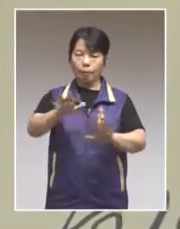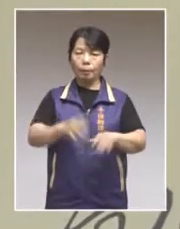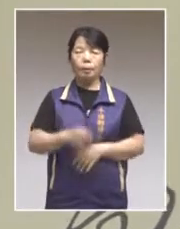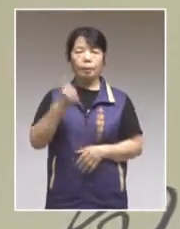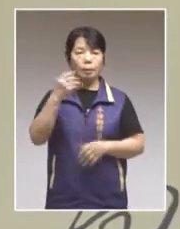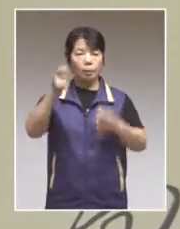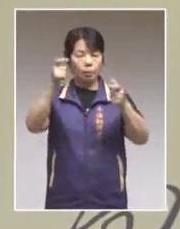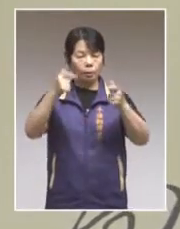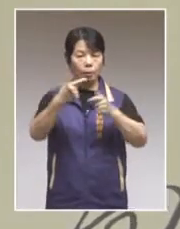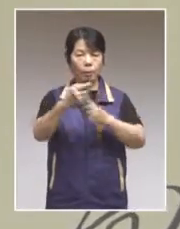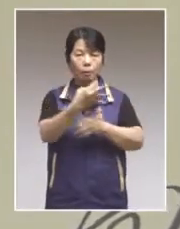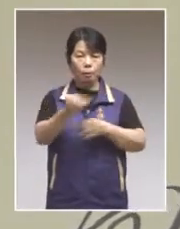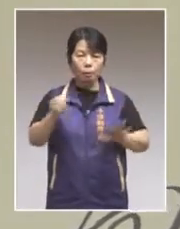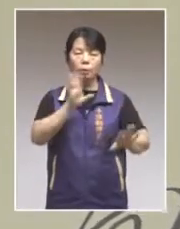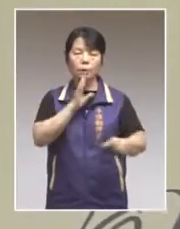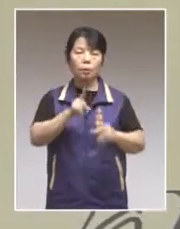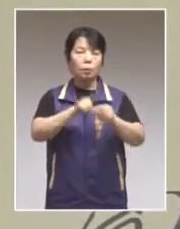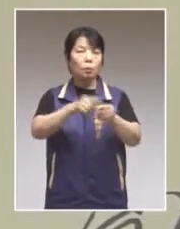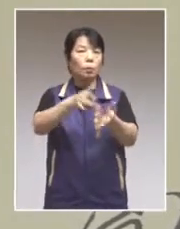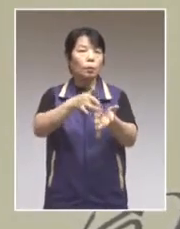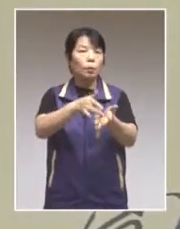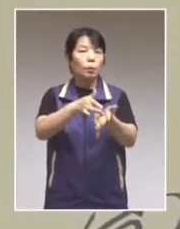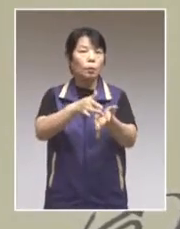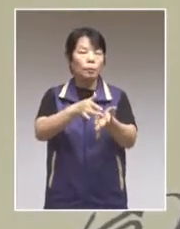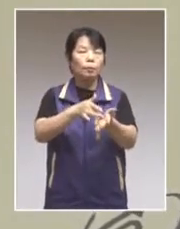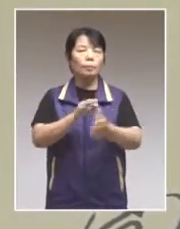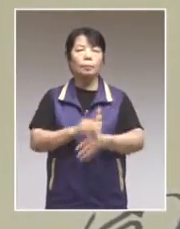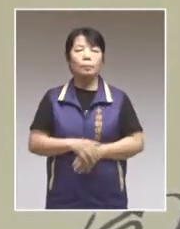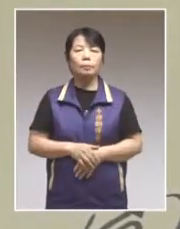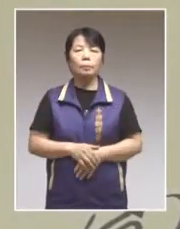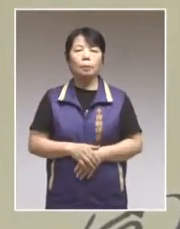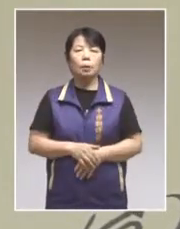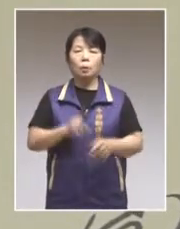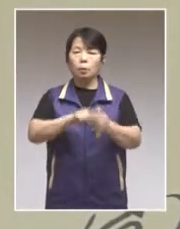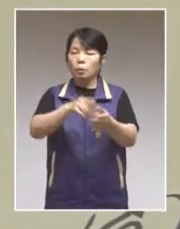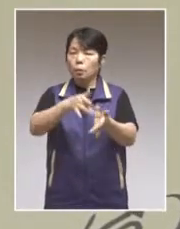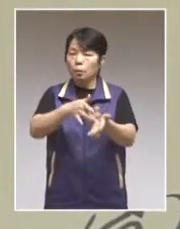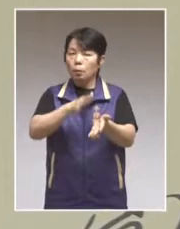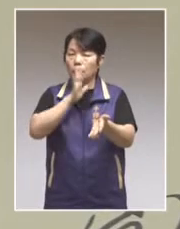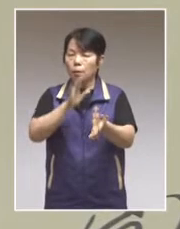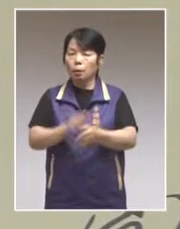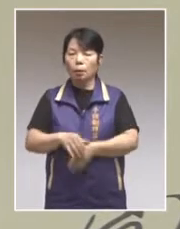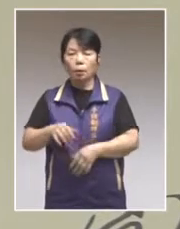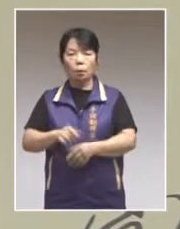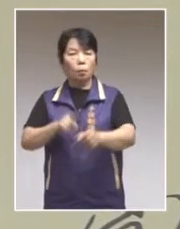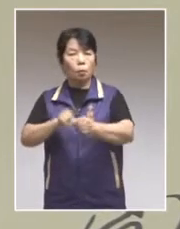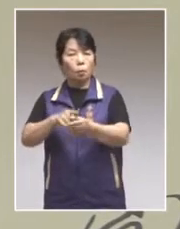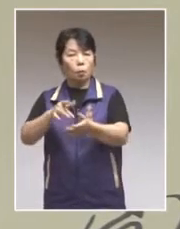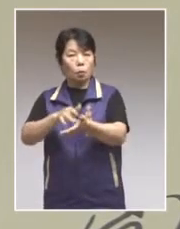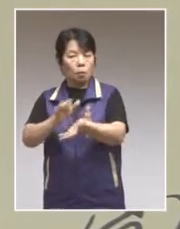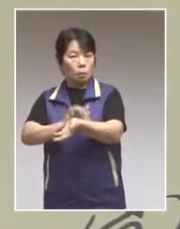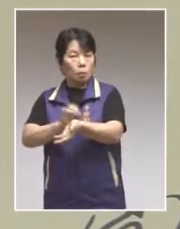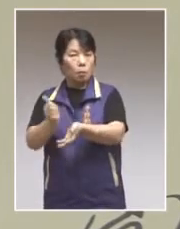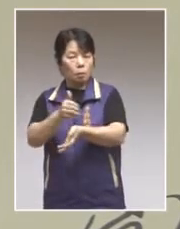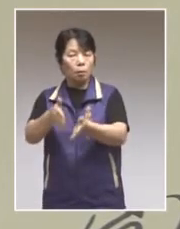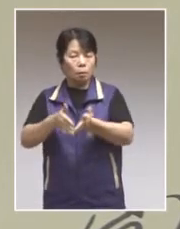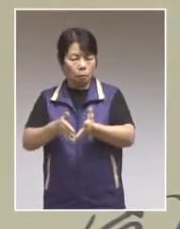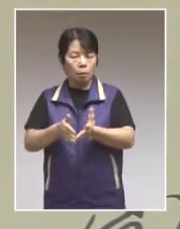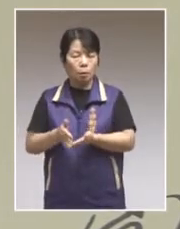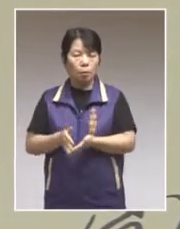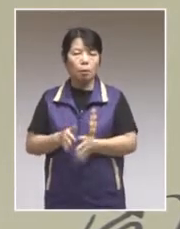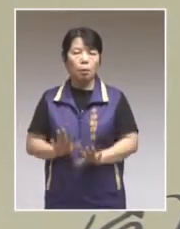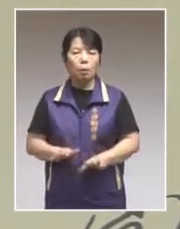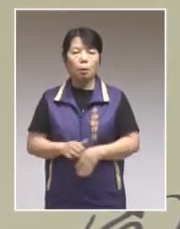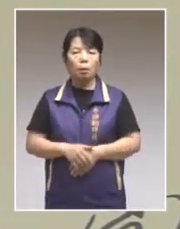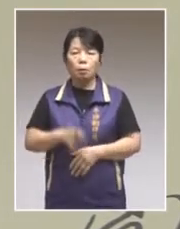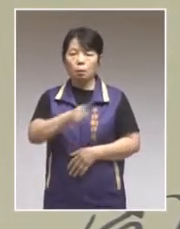本身是属于中药里面的处方用药，处方用药意思就是说要中医师开出来，所以刚刚提问里面有提到说市民可